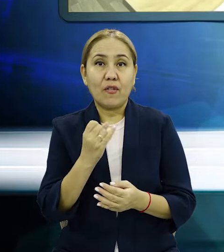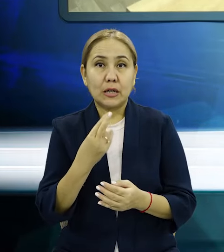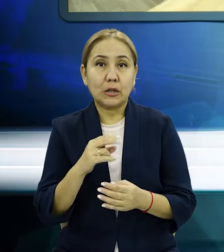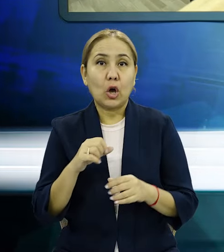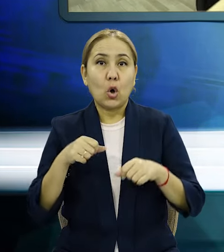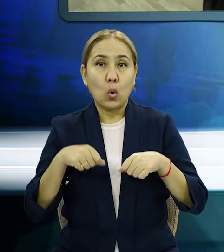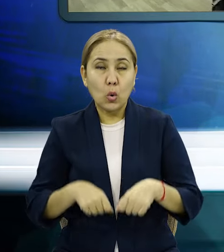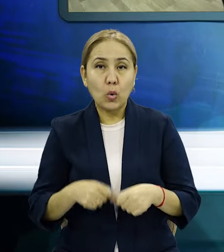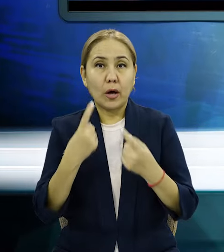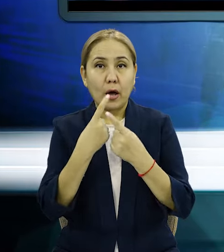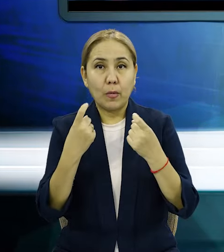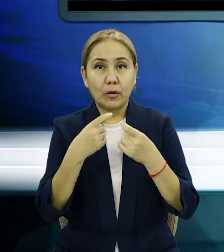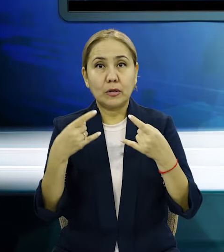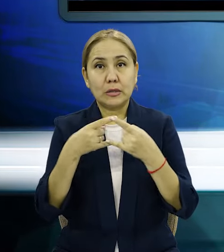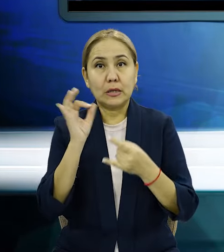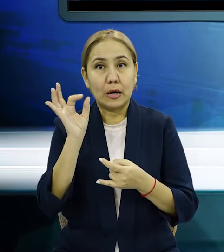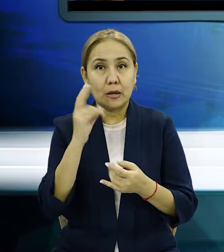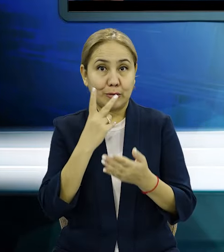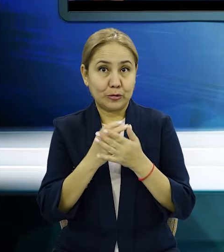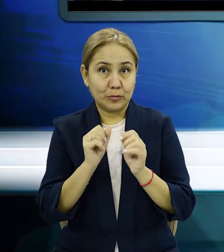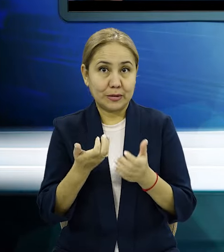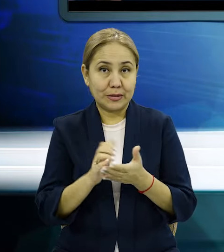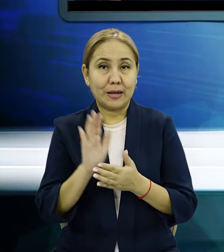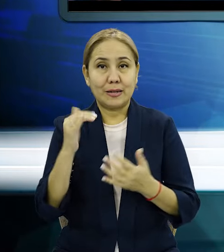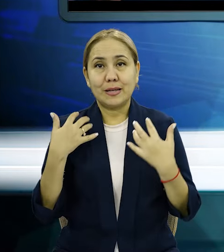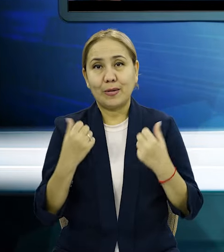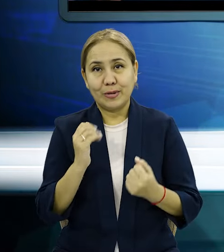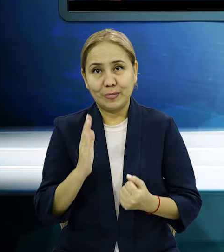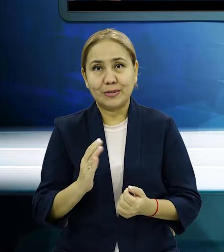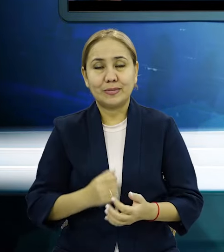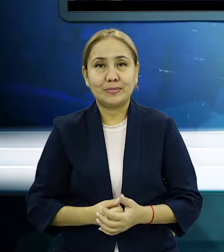vazirligining huquqiy axborot Telegram kanali orqali tanishishingiz mumkin. Xayr, salomat bo'ling.